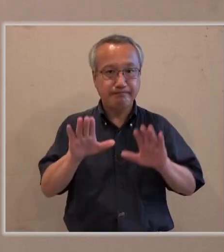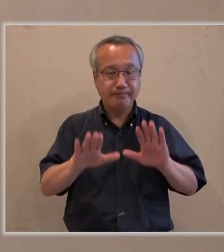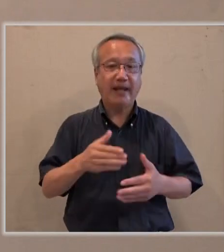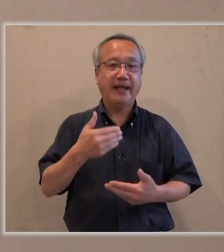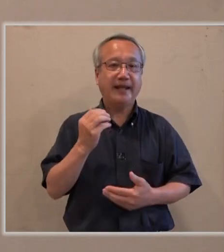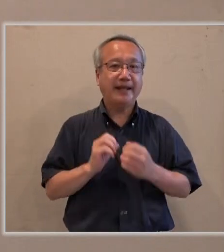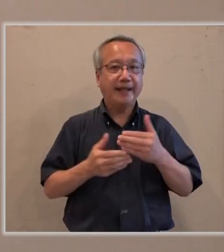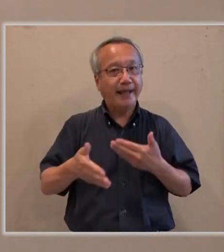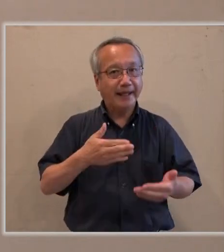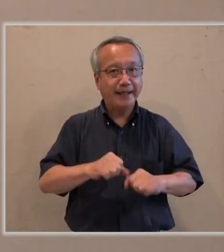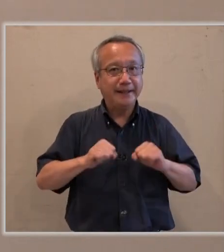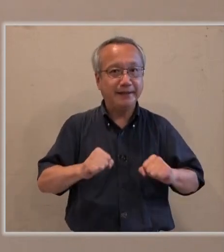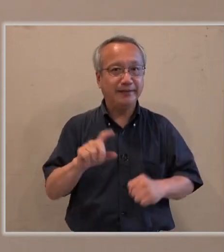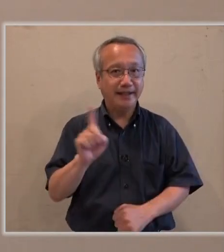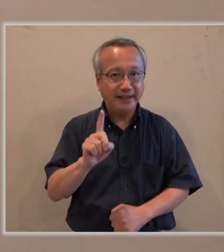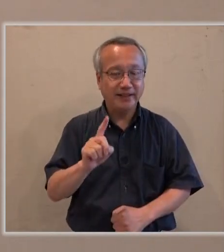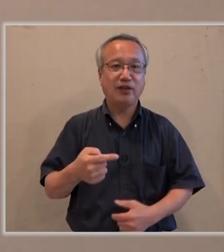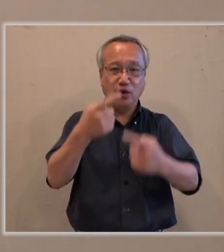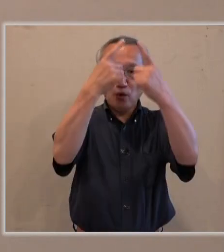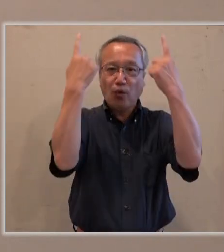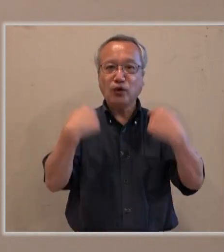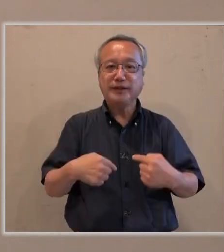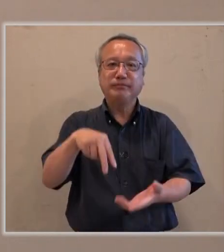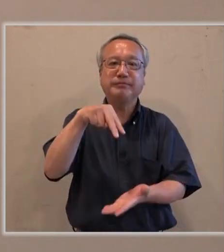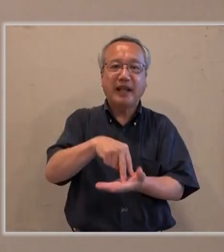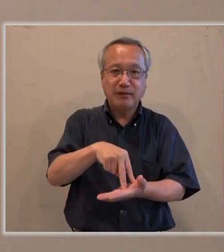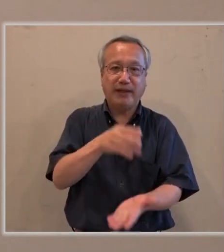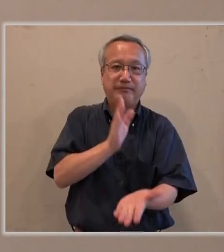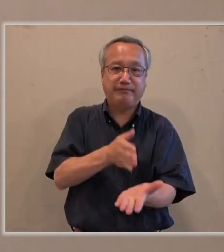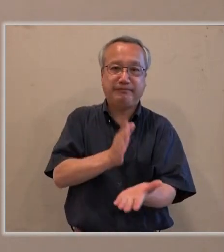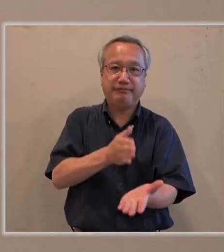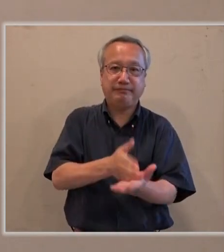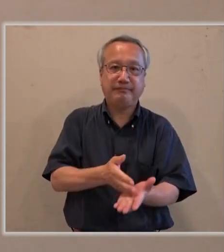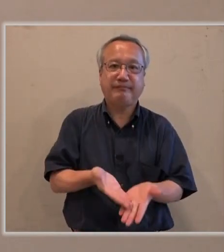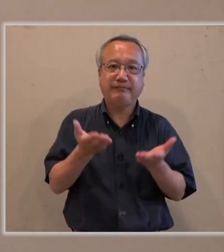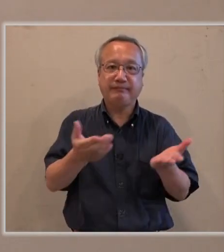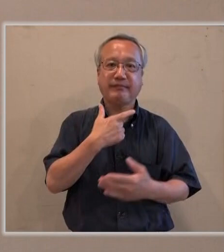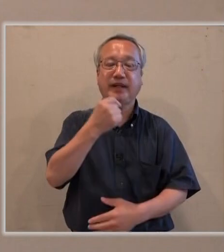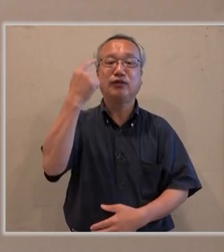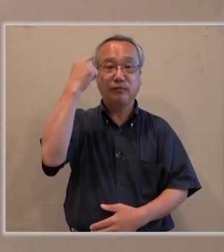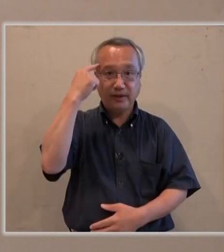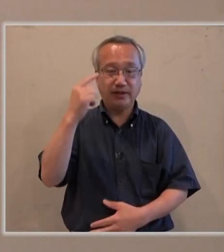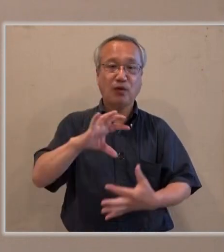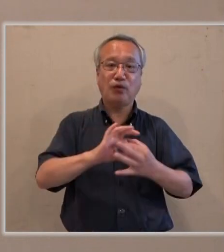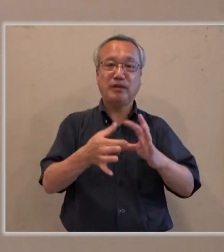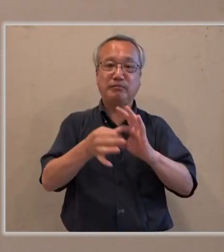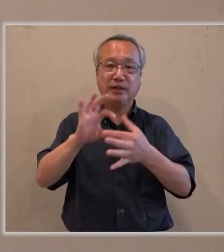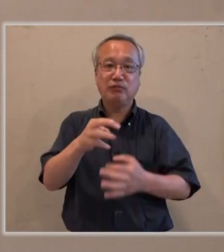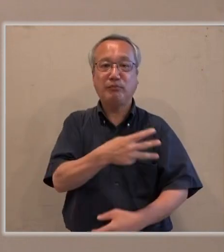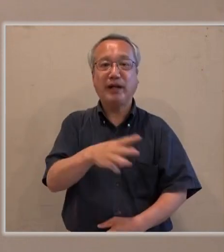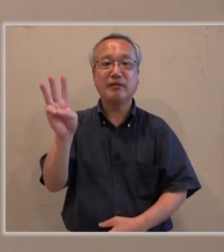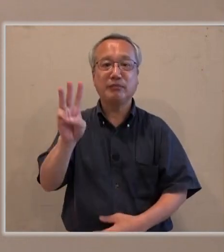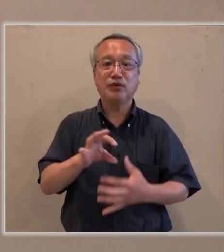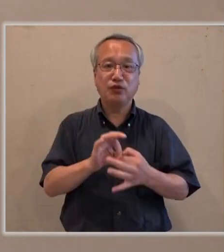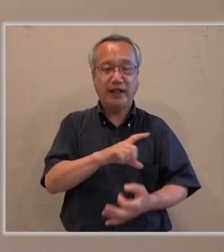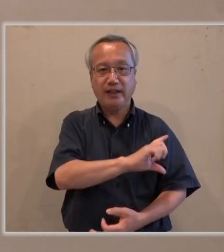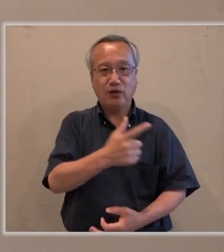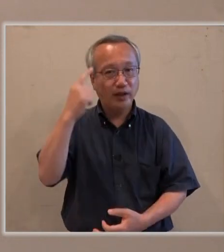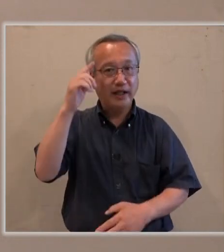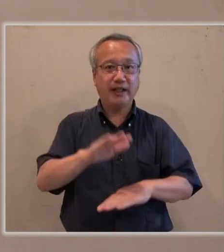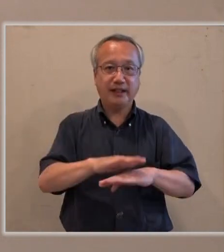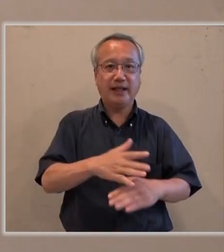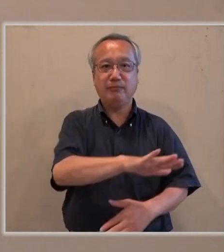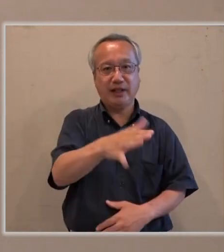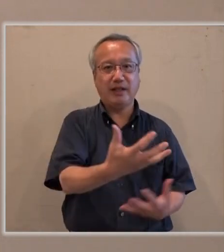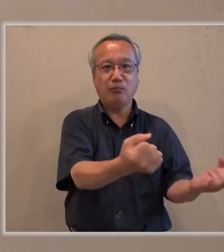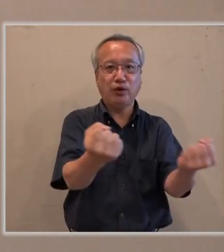な話を個人ベースに落としてお話ししていきたいなっていうふうに思っています。オリンピックパラリンピックについてさまざまな考え方皆さん持っ